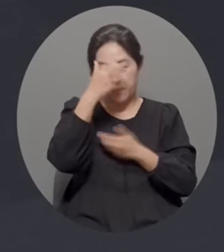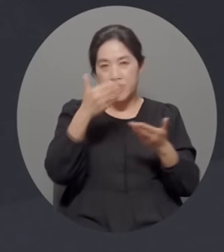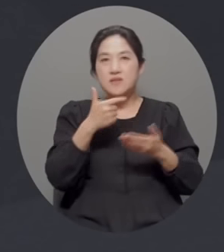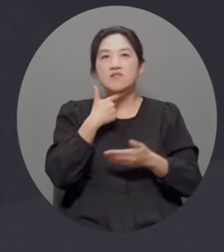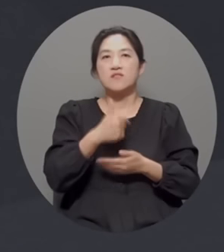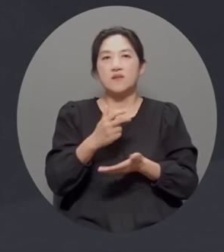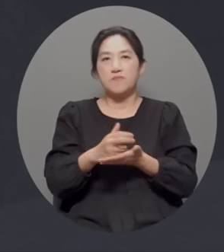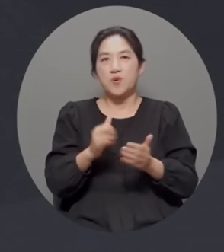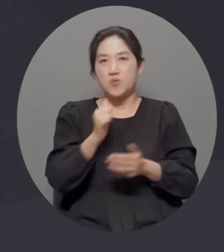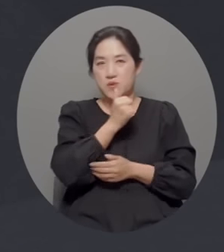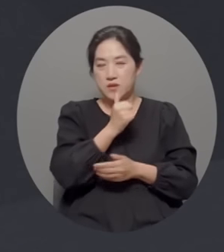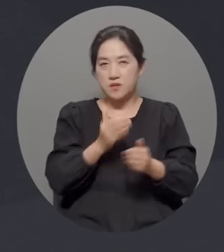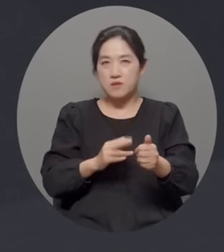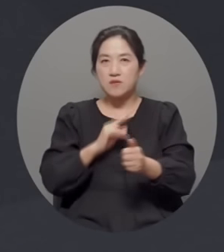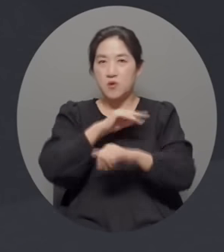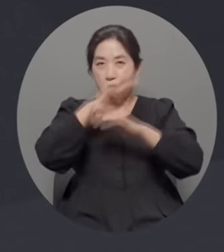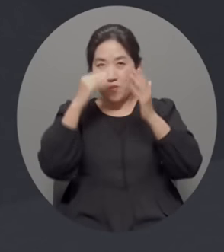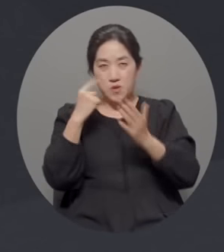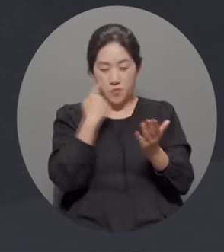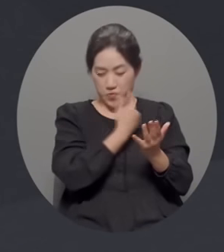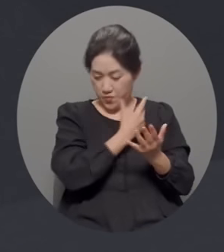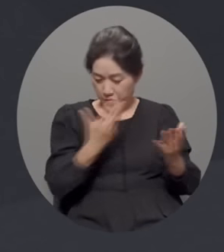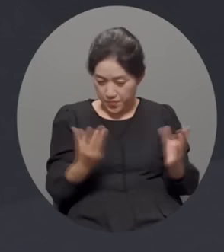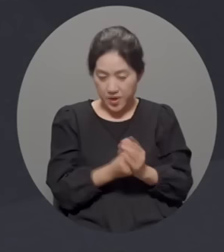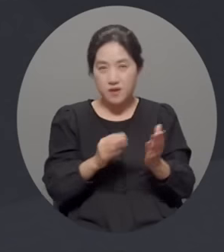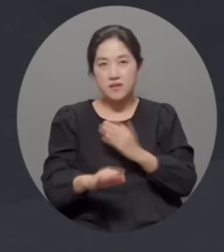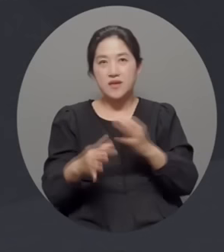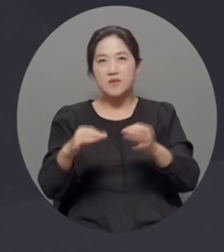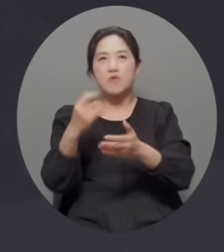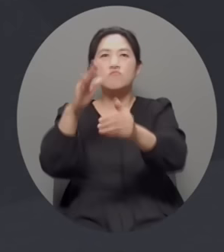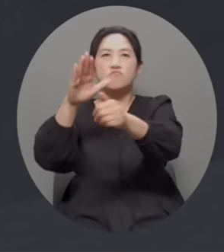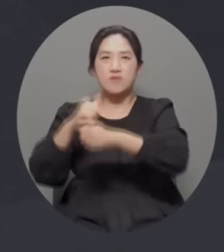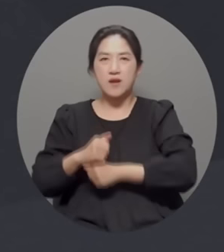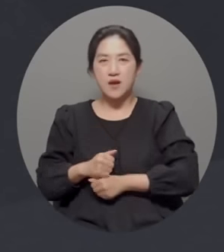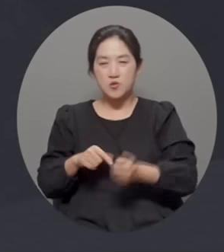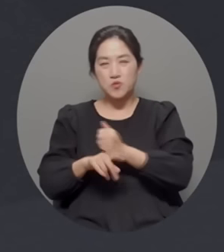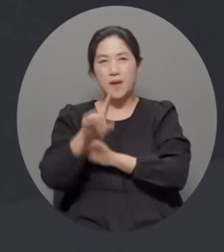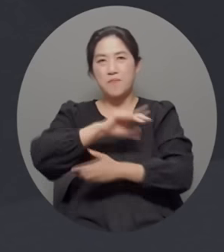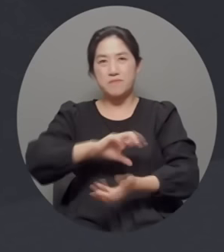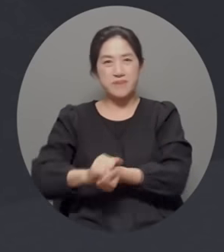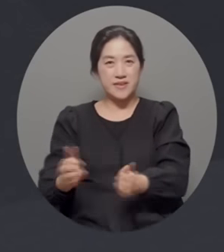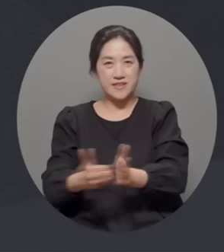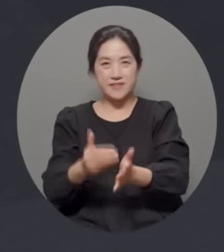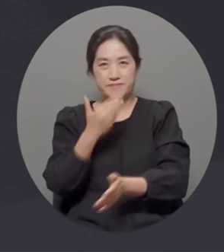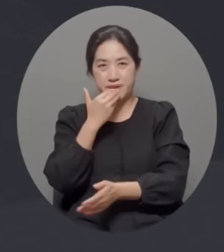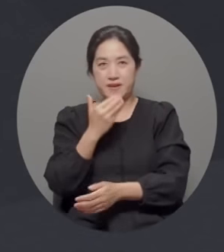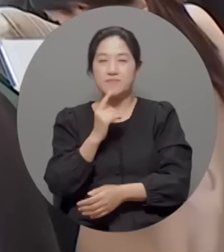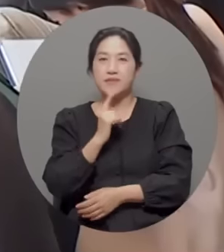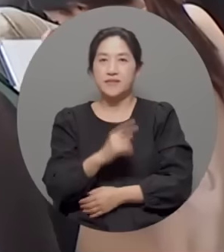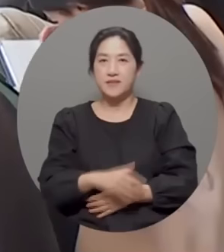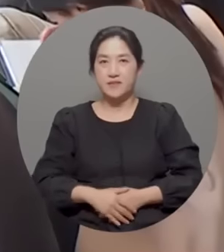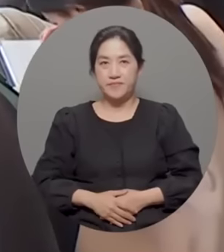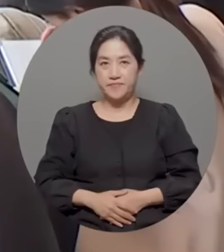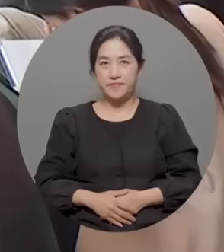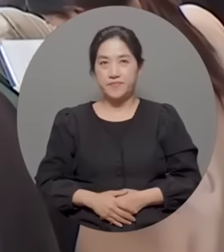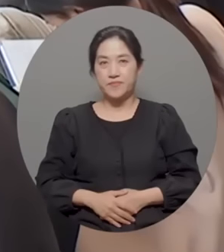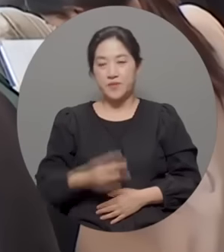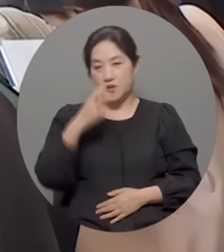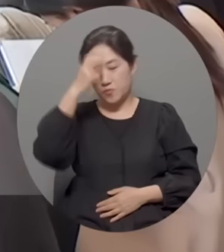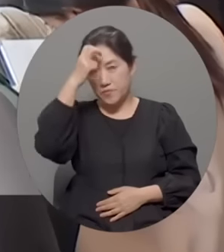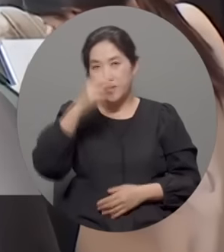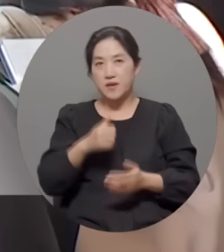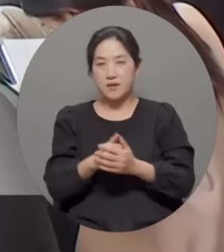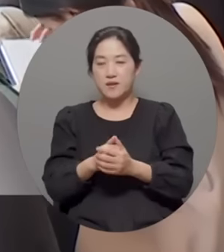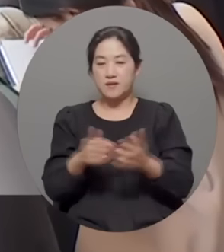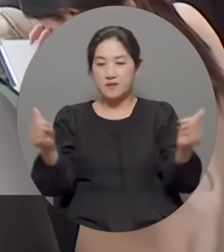변호사는 청탁 의혹을 모두 확인하고 김 여사를 불러야 한 차례 조사로 끝낼 수 있다고 했습니다. 검찰 인사로